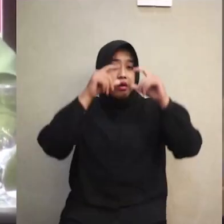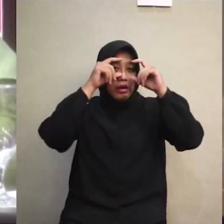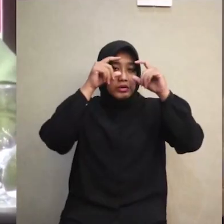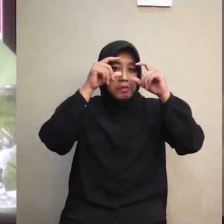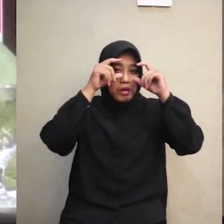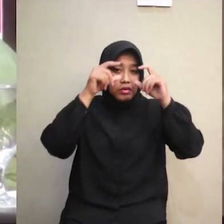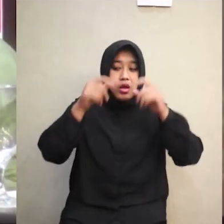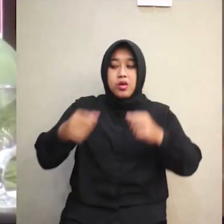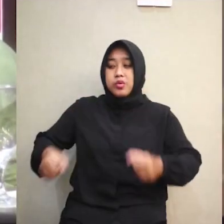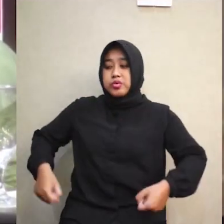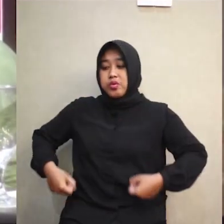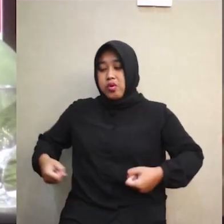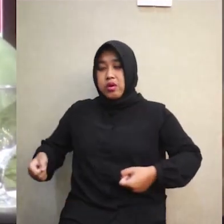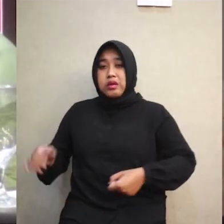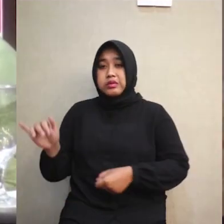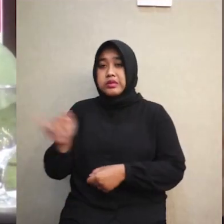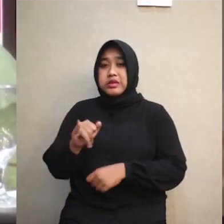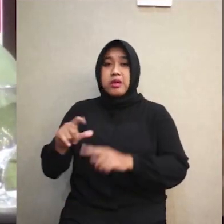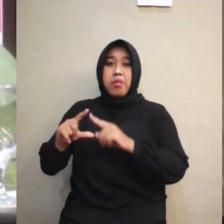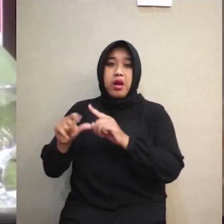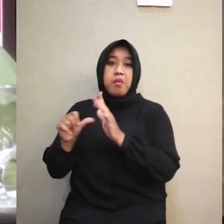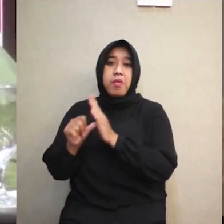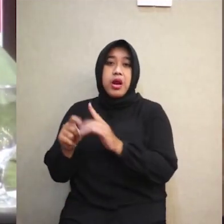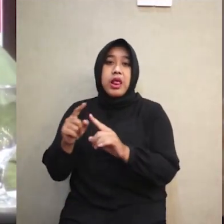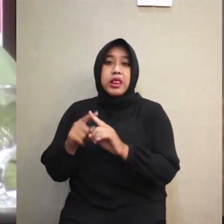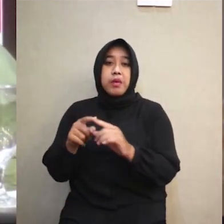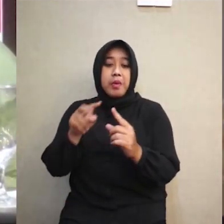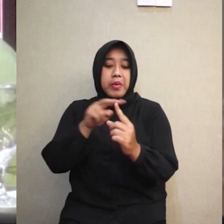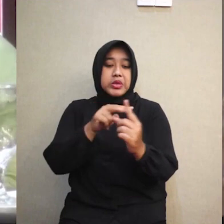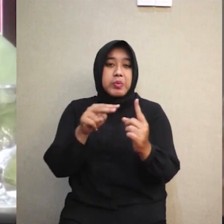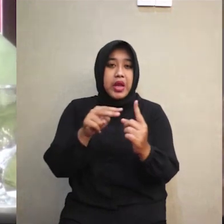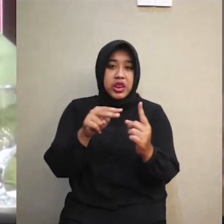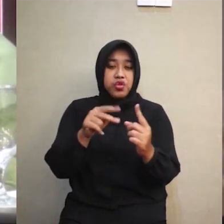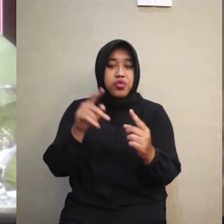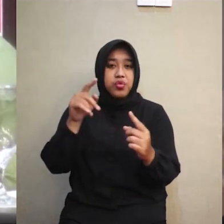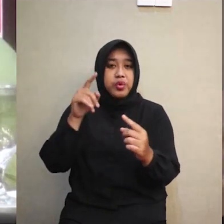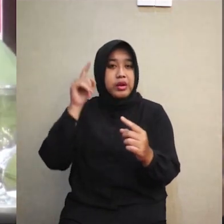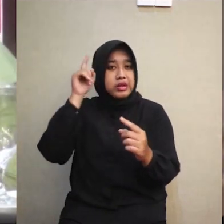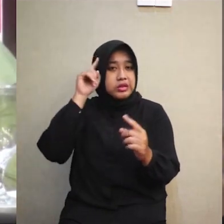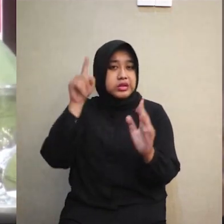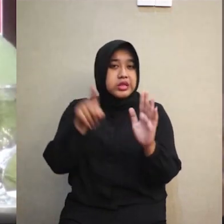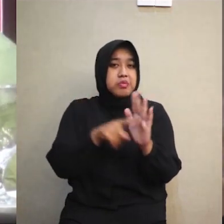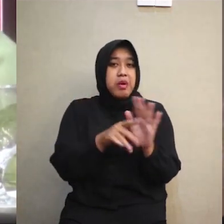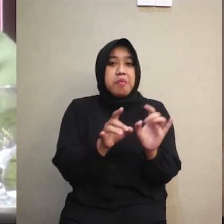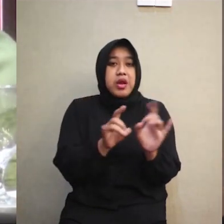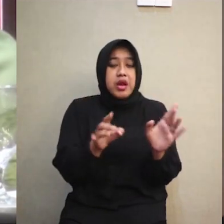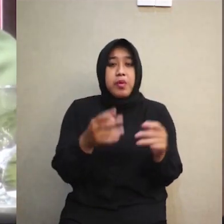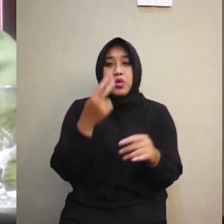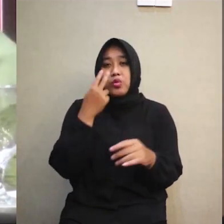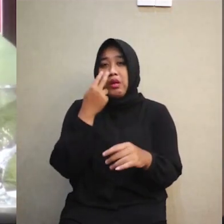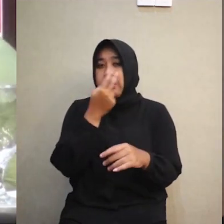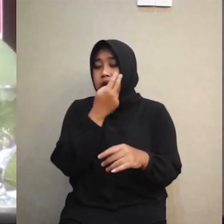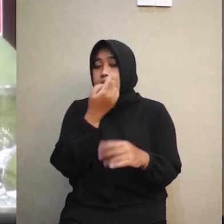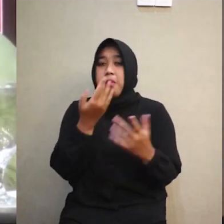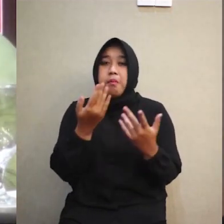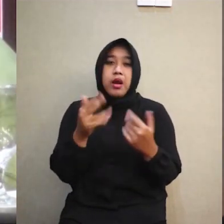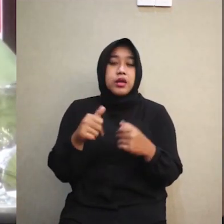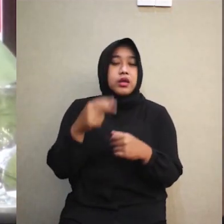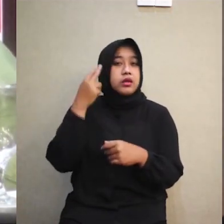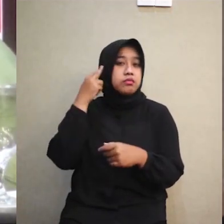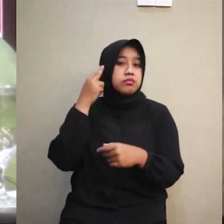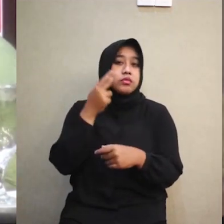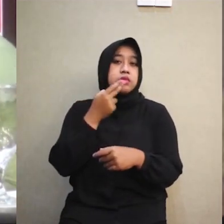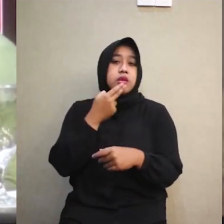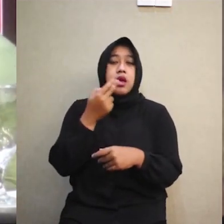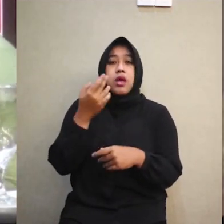kursi roda itu kan sama-sama alat bantu tapi stigmanya berbeda apalagi yang tunanetra apalagi yang rono wicara yang